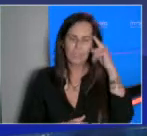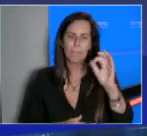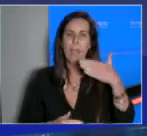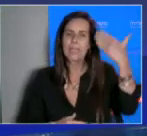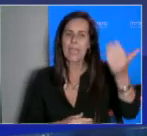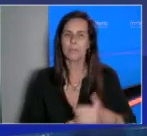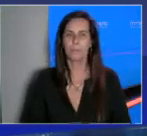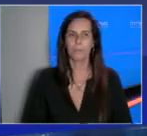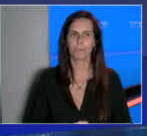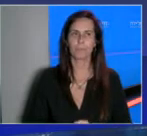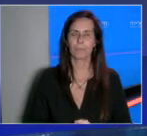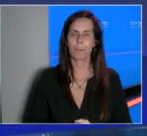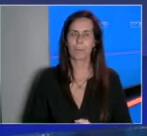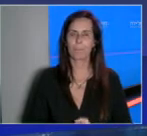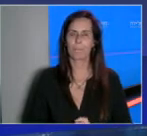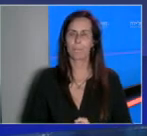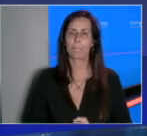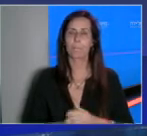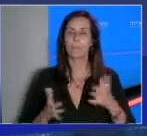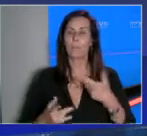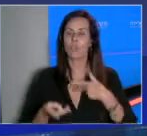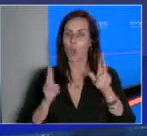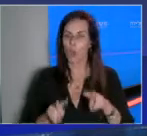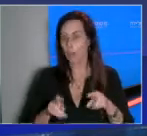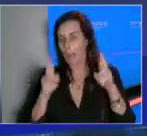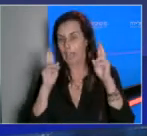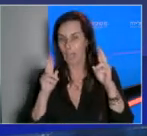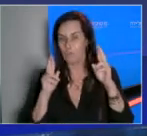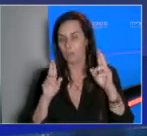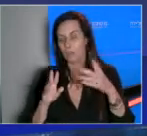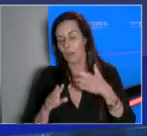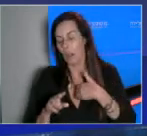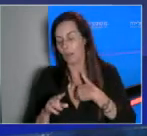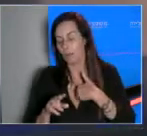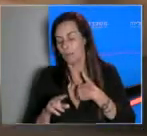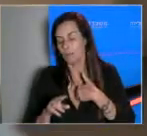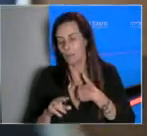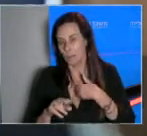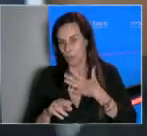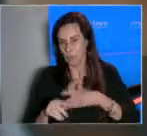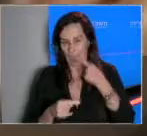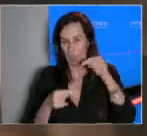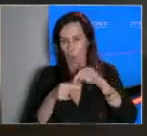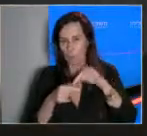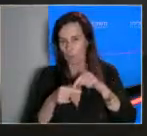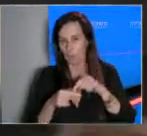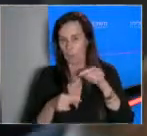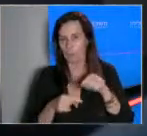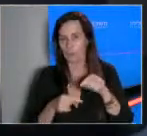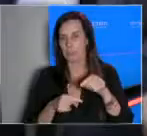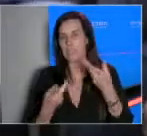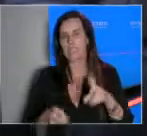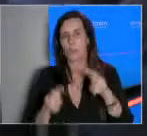דעתך? תראה, מה שאנחנו יכולים לקוות, בוא נהיה שנייה אופטימיים, זה